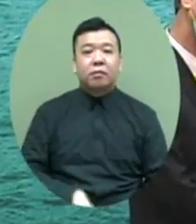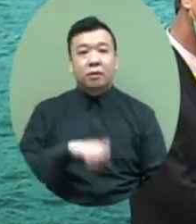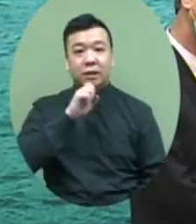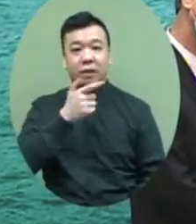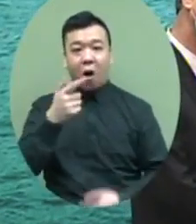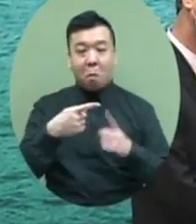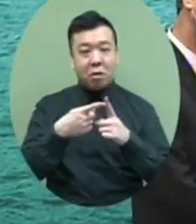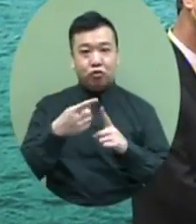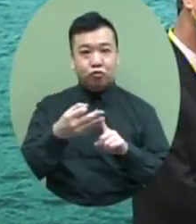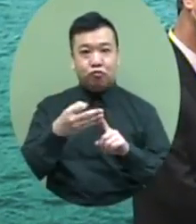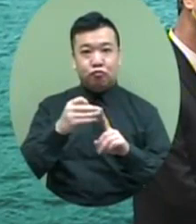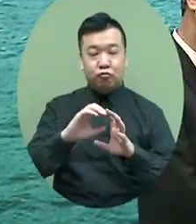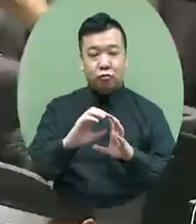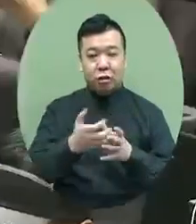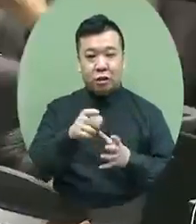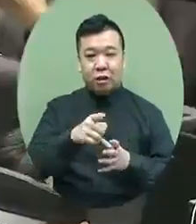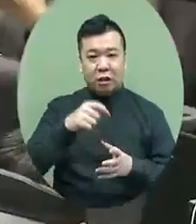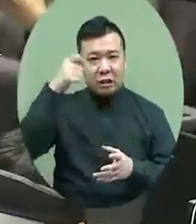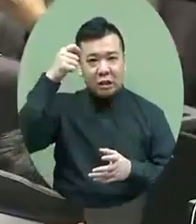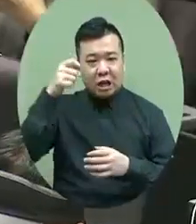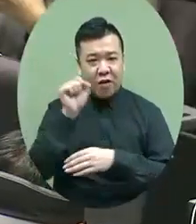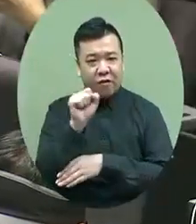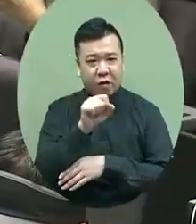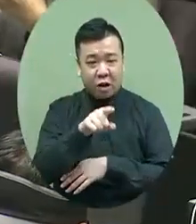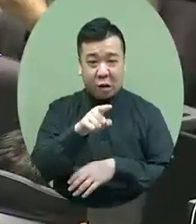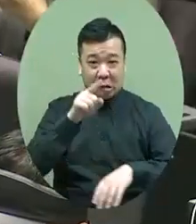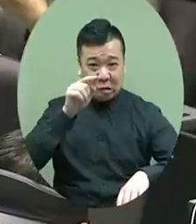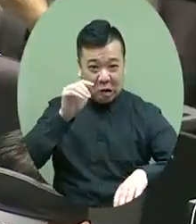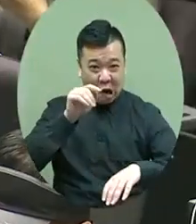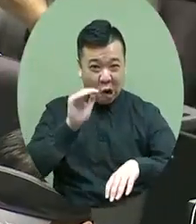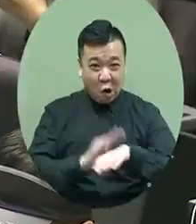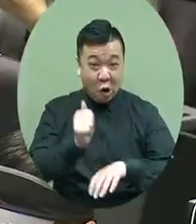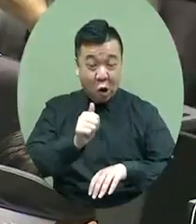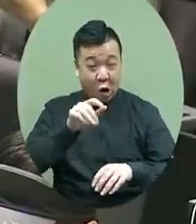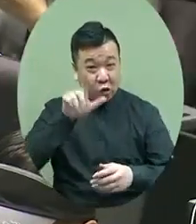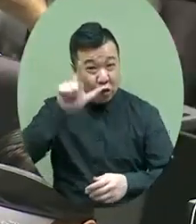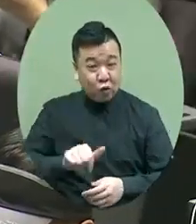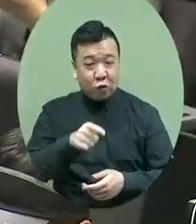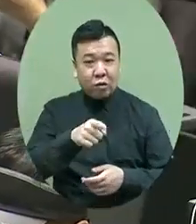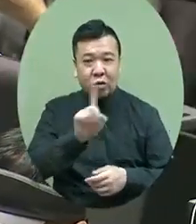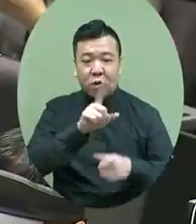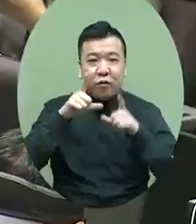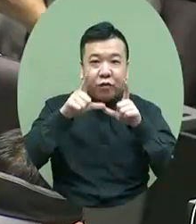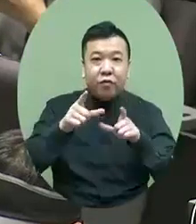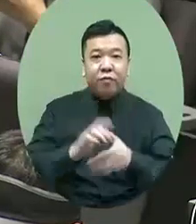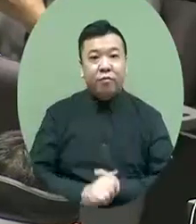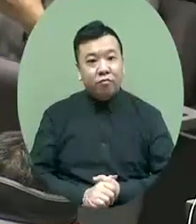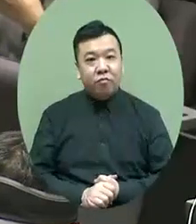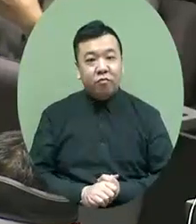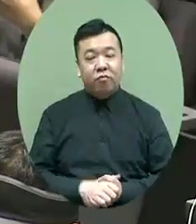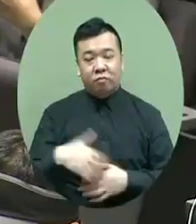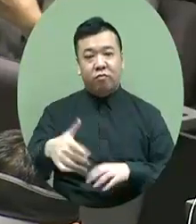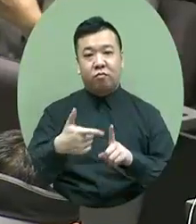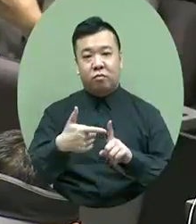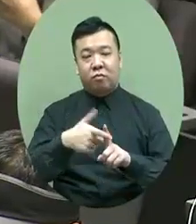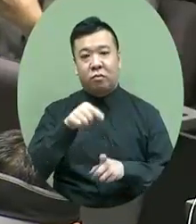即係都有一啲民主派嘅議員咧，就話你對即係社福嘅政策咧，就唔係特別即係熟悉啊。你自己會點樣回應咧？